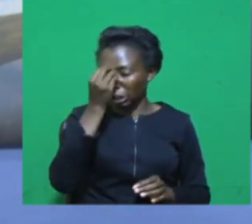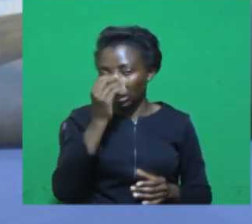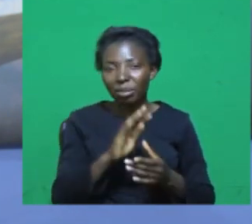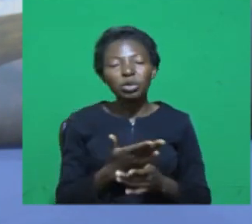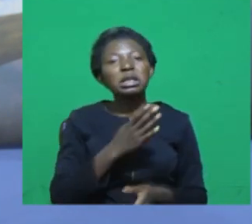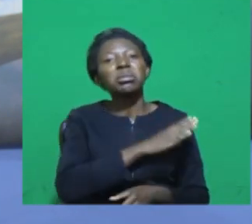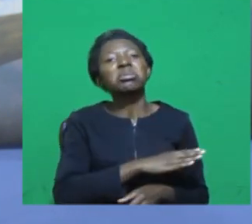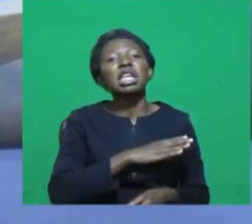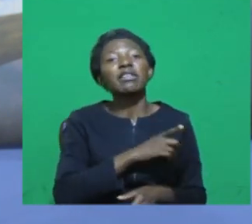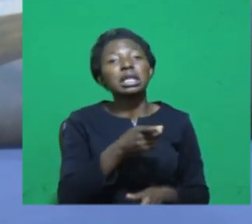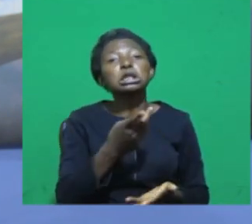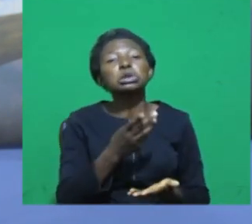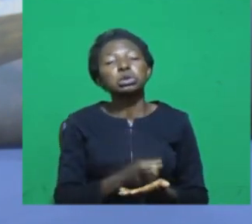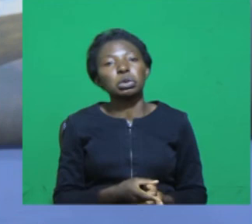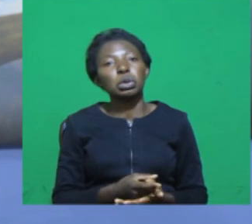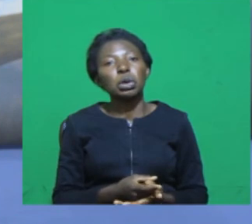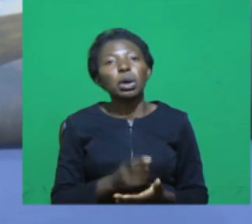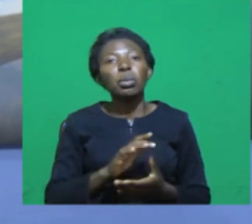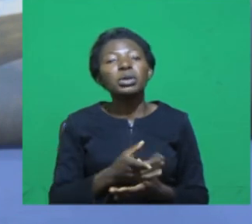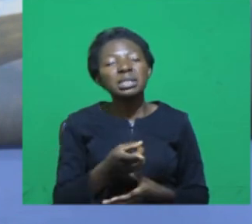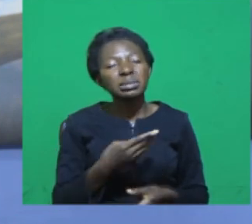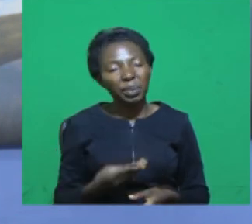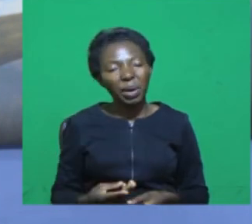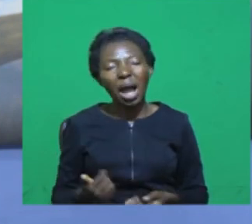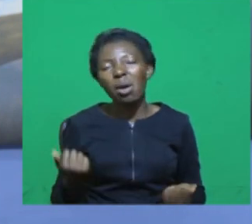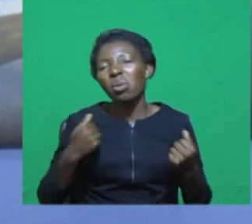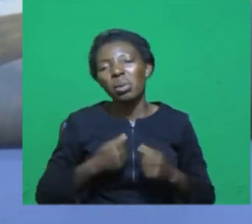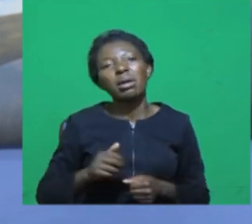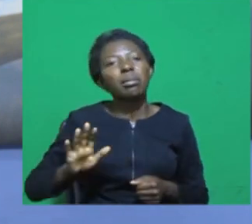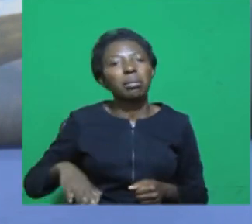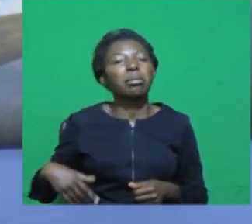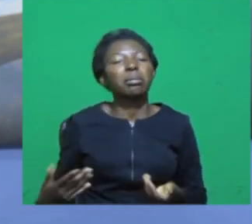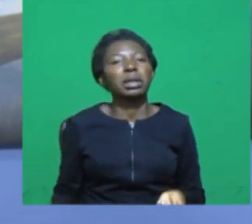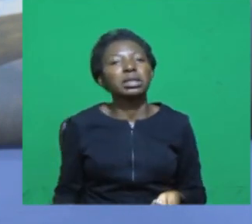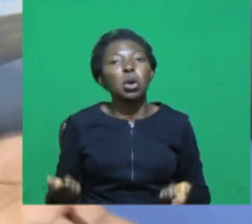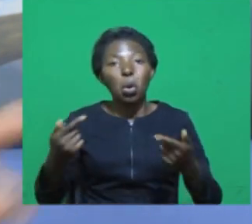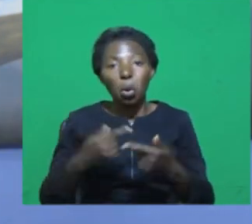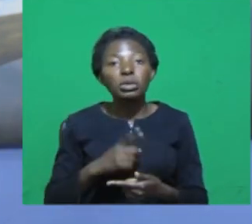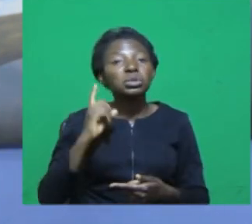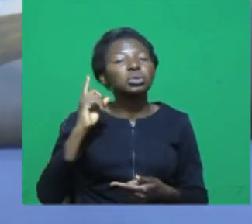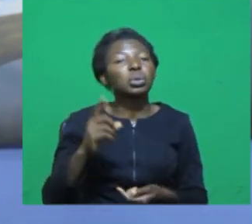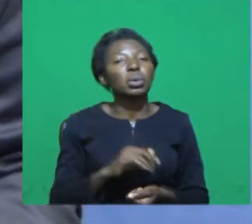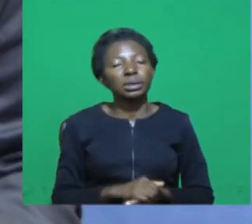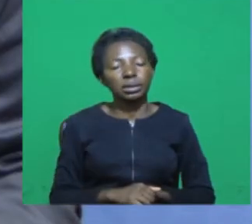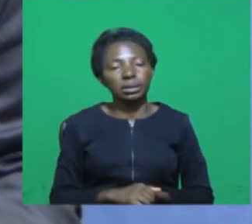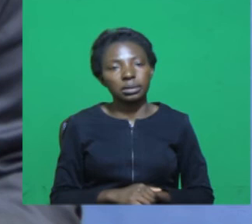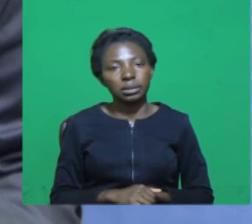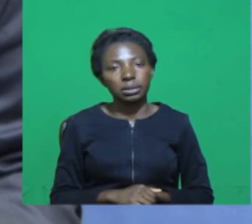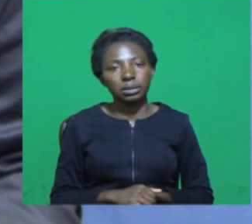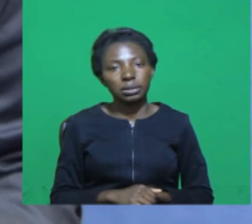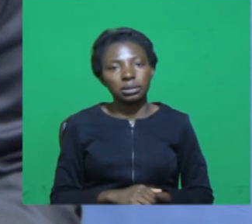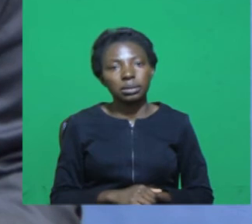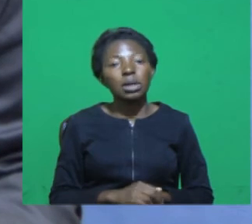huri kubuda nengari yekuti vanhu ava mapfekero avari kuita vari kupedzisira vaita unhu iwowo. Maona